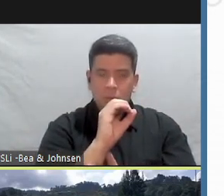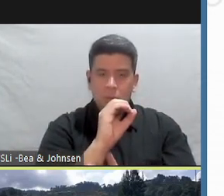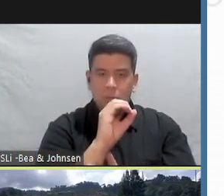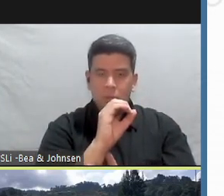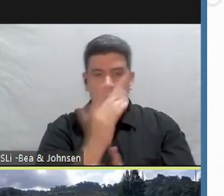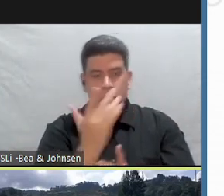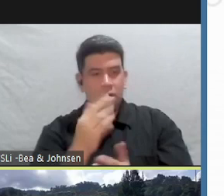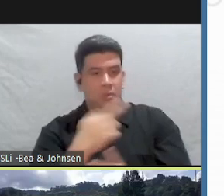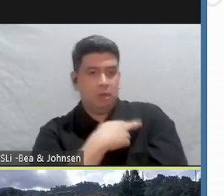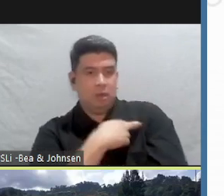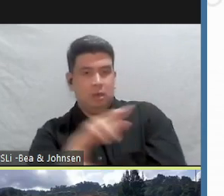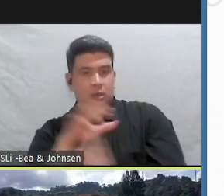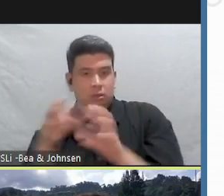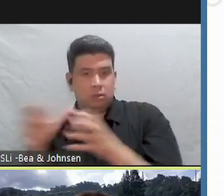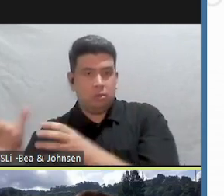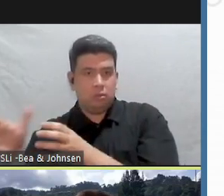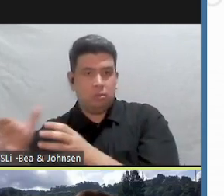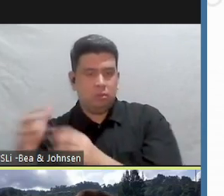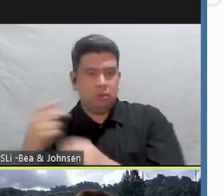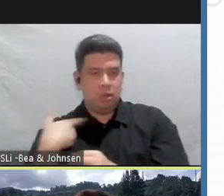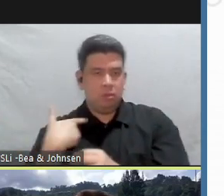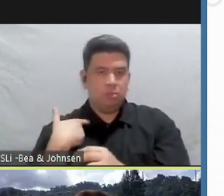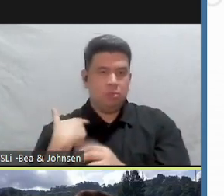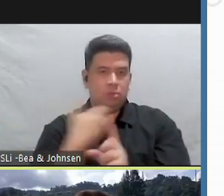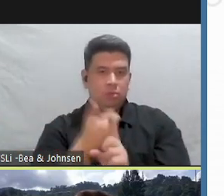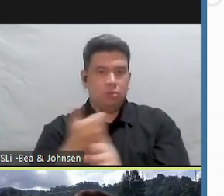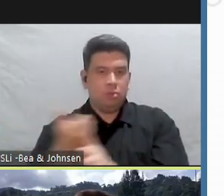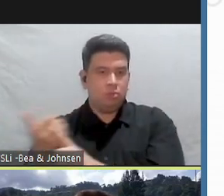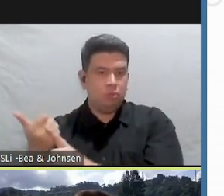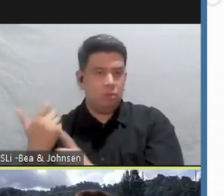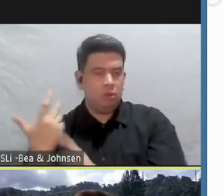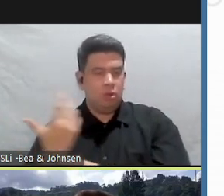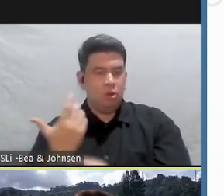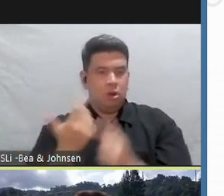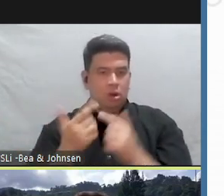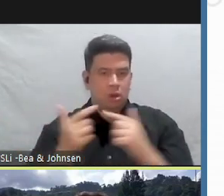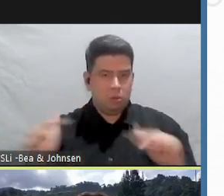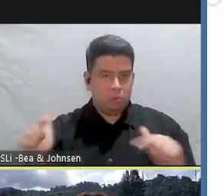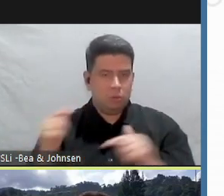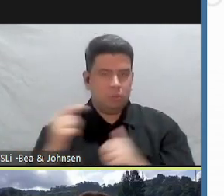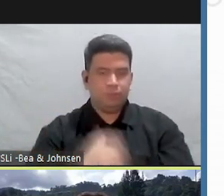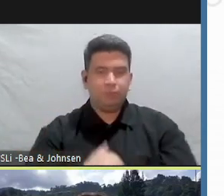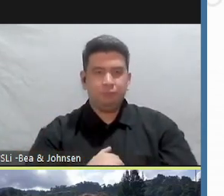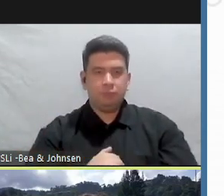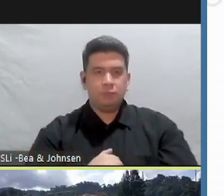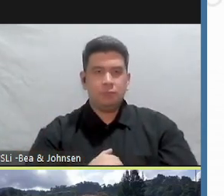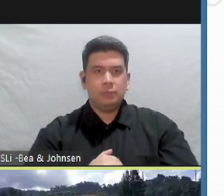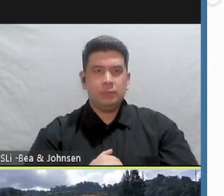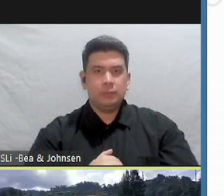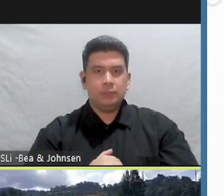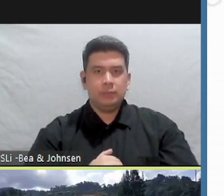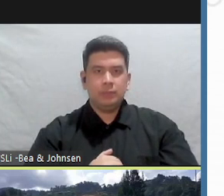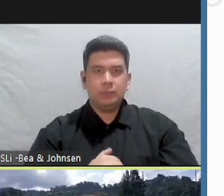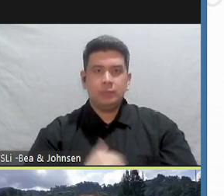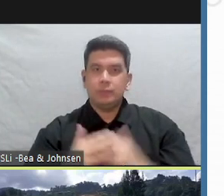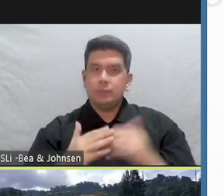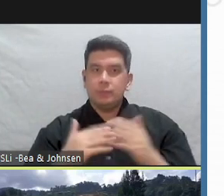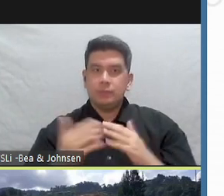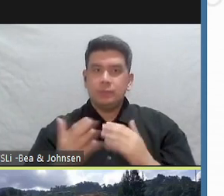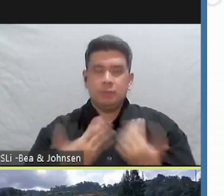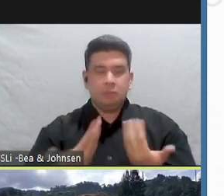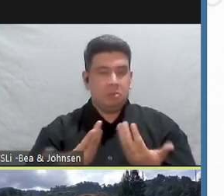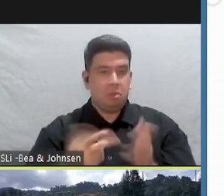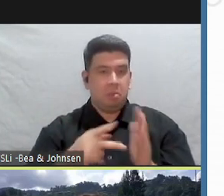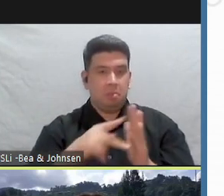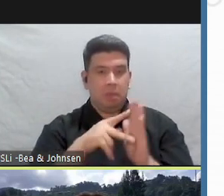na gumagamit ng sariling wika ng mga IP. So kahit na walang policy, ay patuloy silang